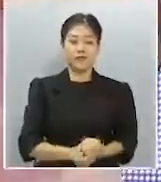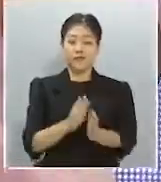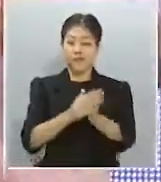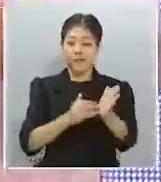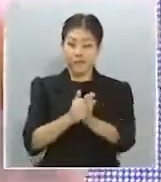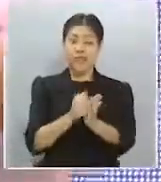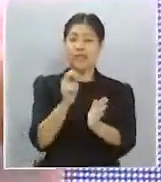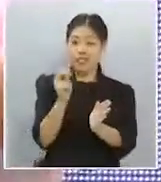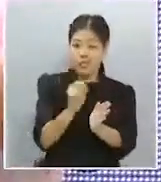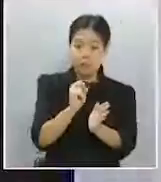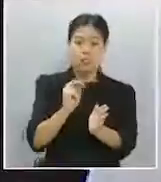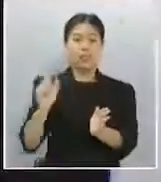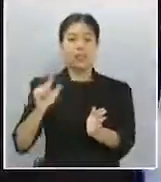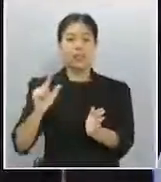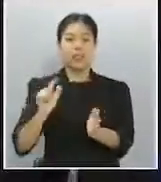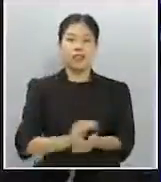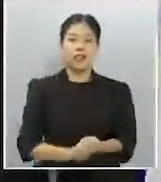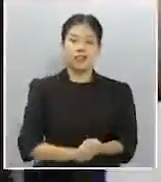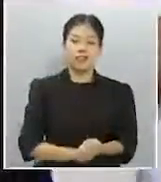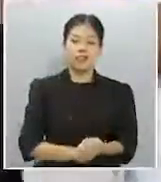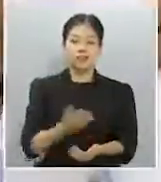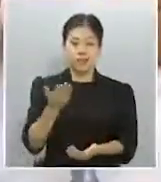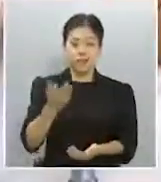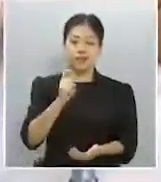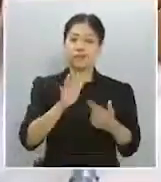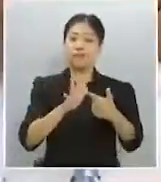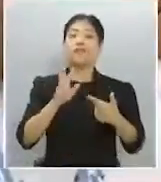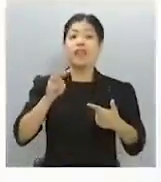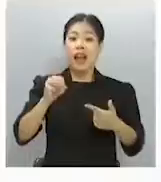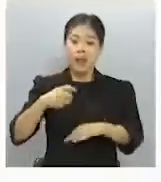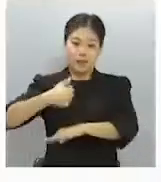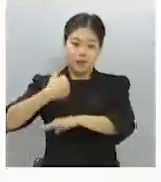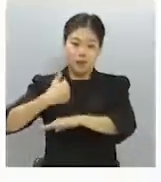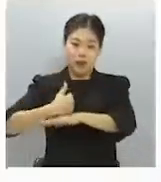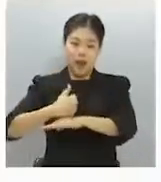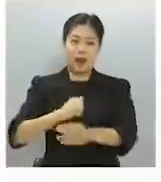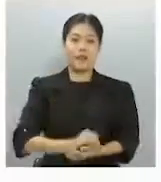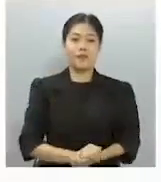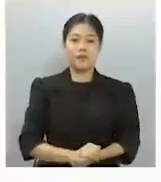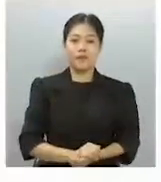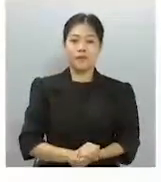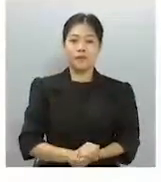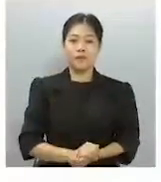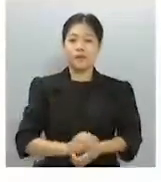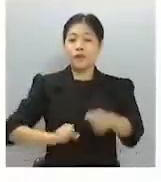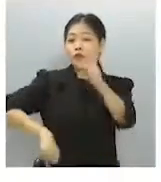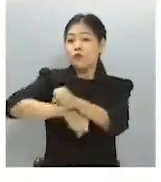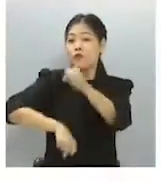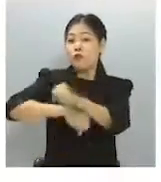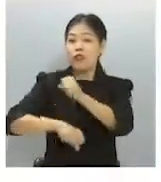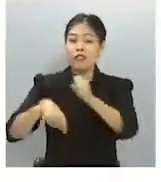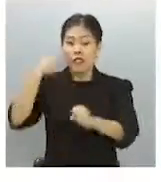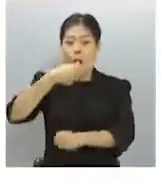สีน้ำเงินแล้วก็สีเหลืองนะครับสีเหลืองครับมีพี่อาร์มวิบูลนะฮะเป็นผู้จัดการครับแล้วก็มีกัปตันทีม2 คนครับกัปตันรุ่นใหญ่